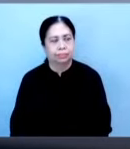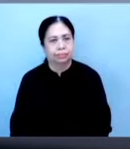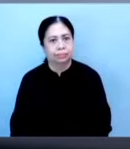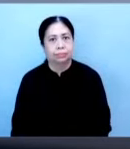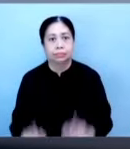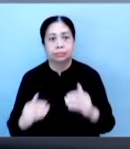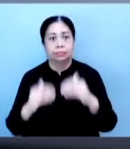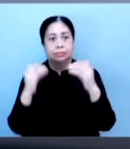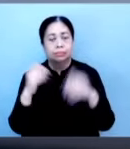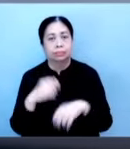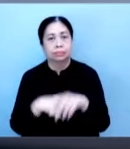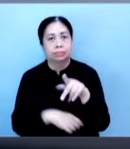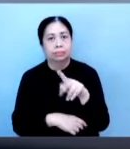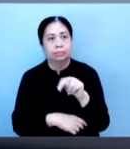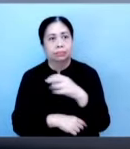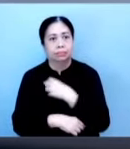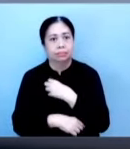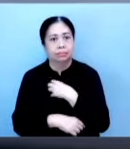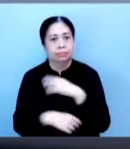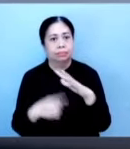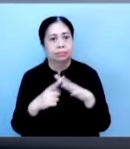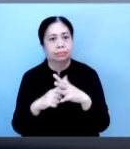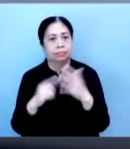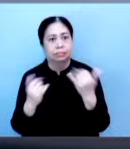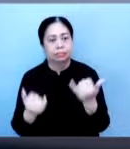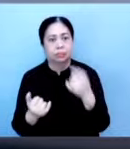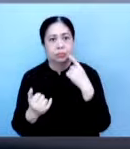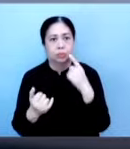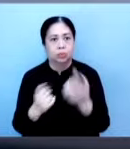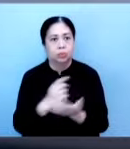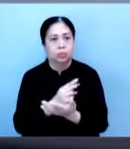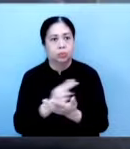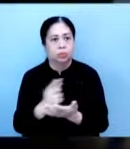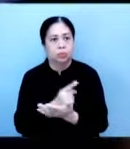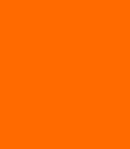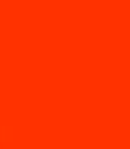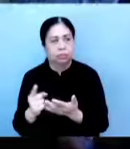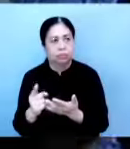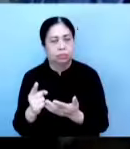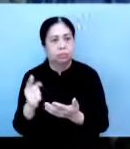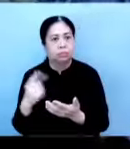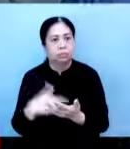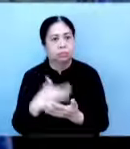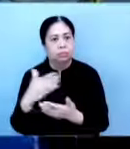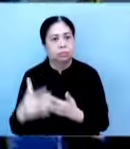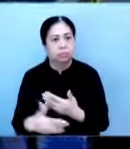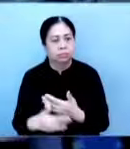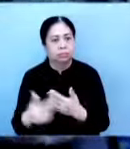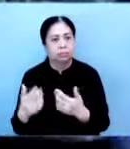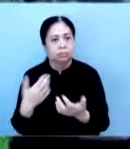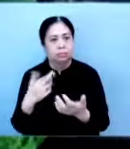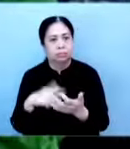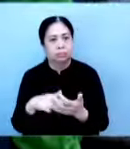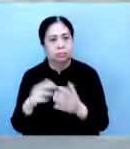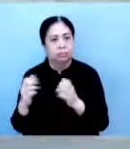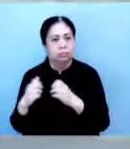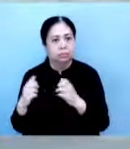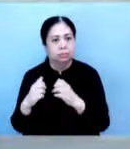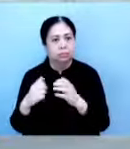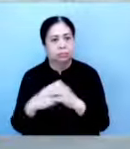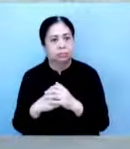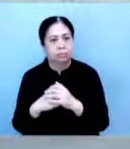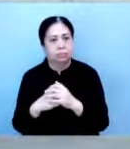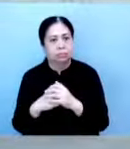Philippine National Police simula ngayong araw para sa semana Santa kasunod yan ng inaasahang pagdagsa ng mga biyahero at